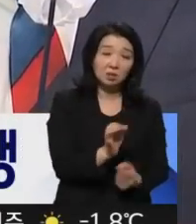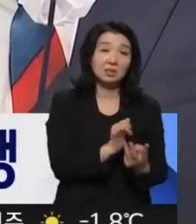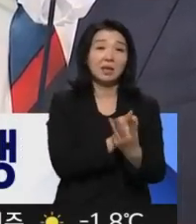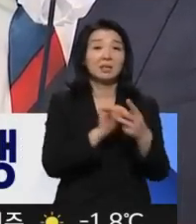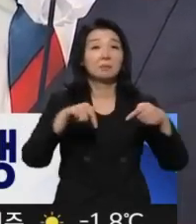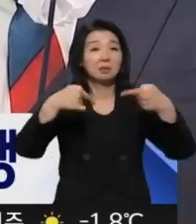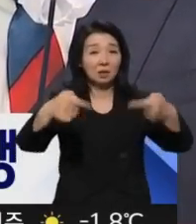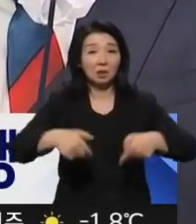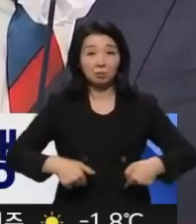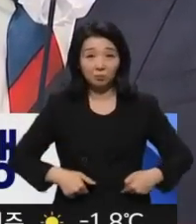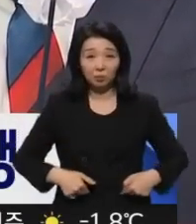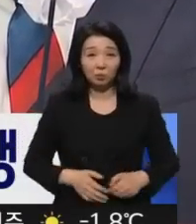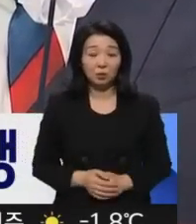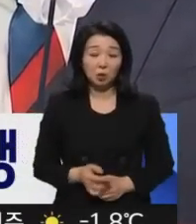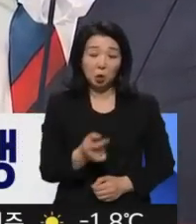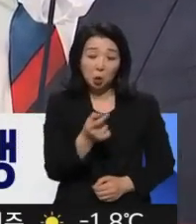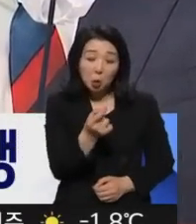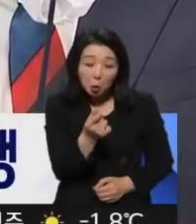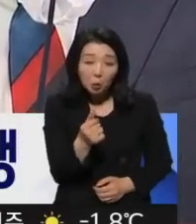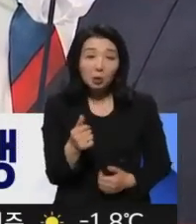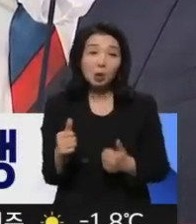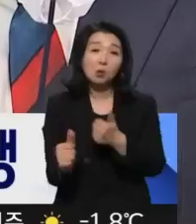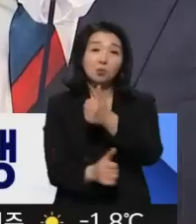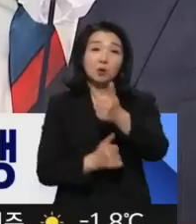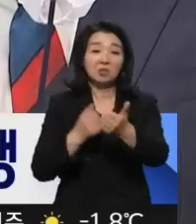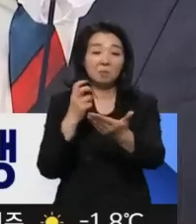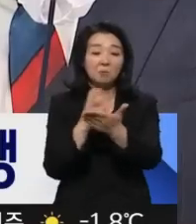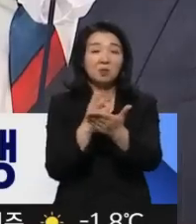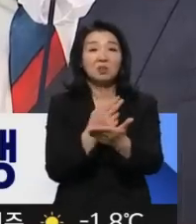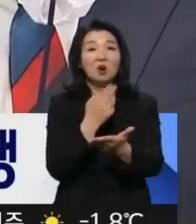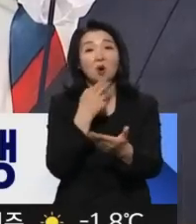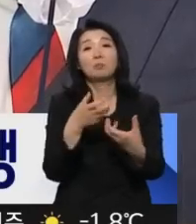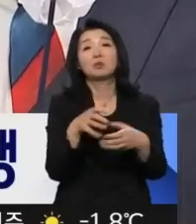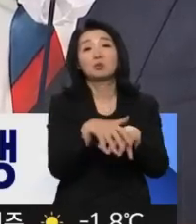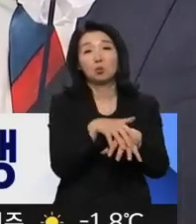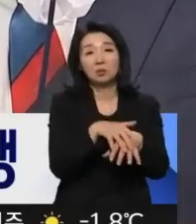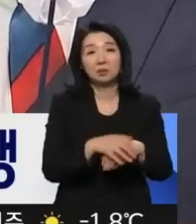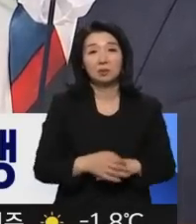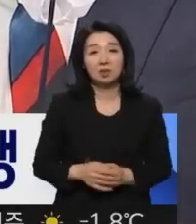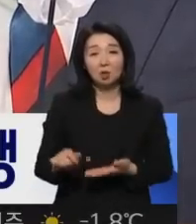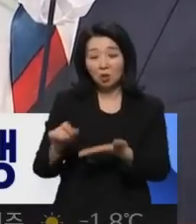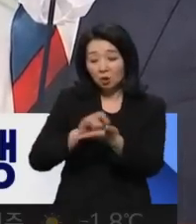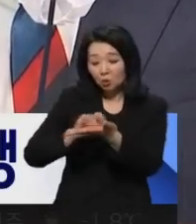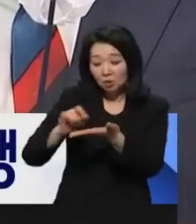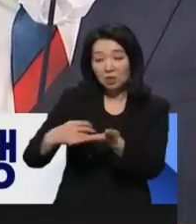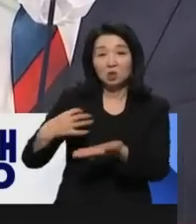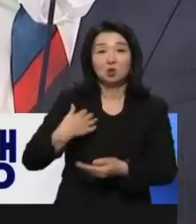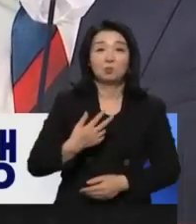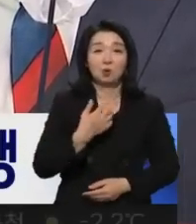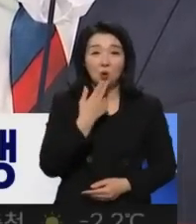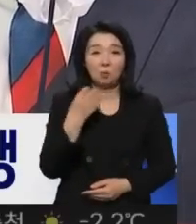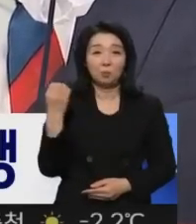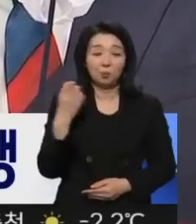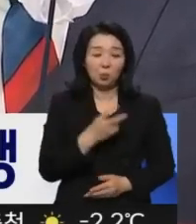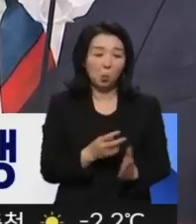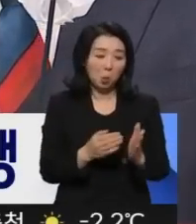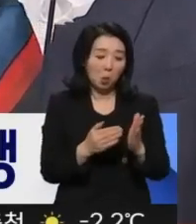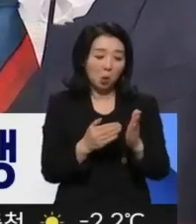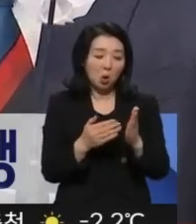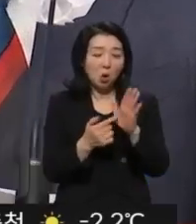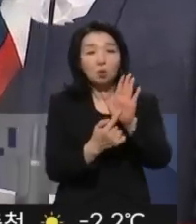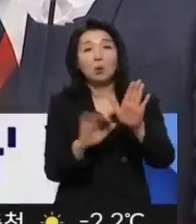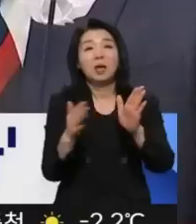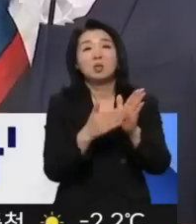3명만 참석을 하는데요. 이 소소위는 법적인 근거가 없는 조직인데다가 속기록 작성 의무도 없고 또 비공개로